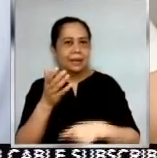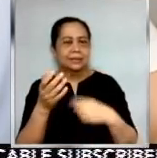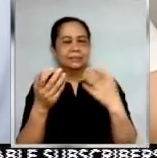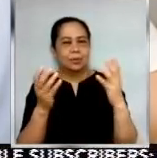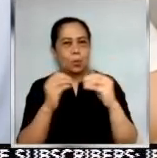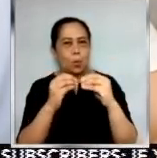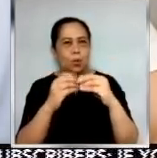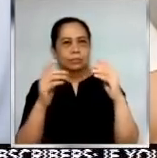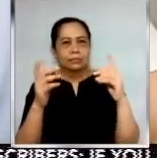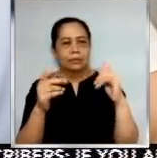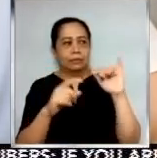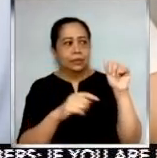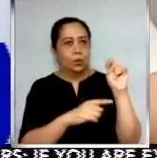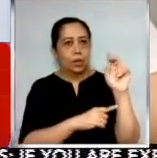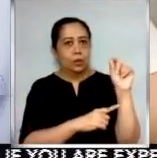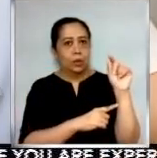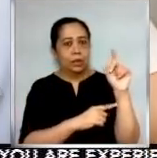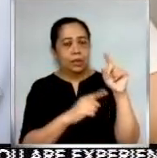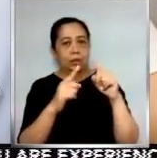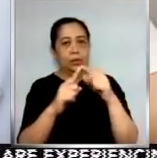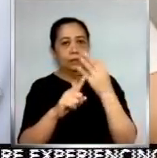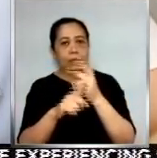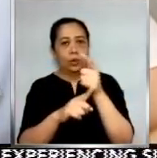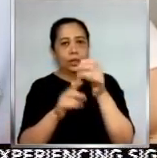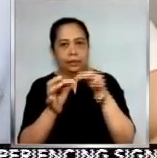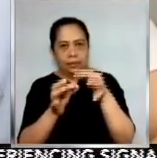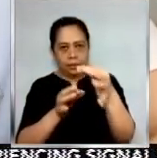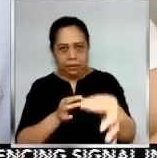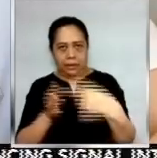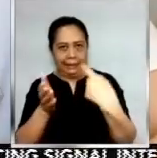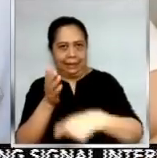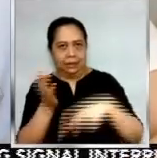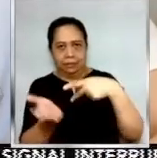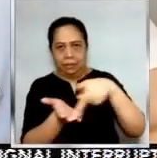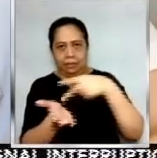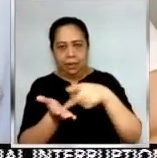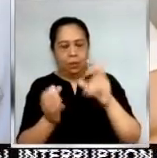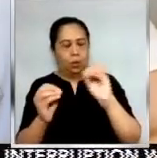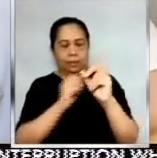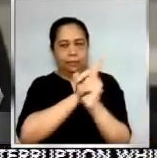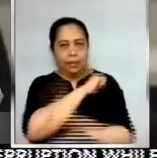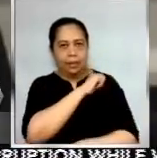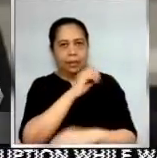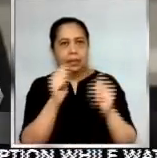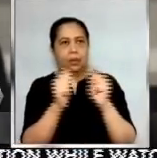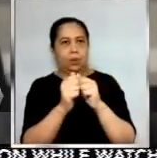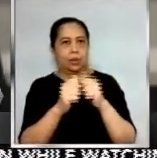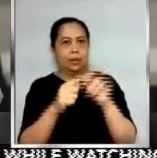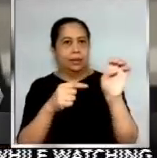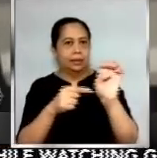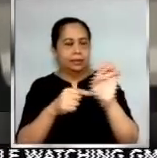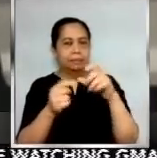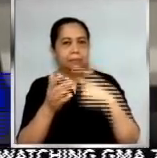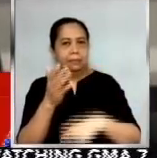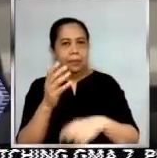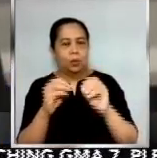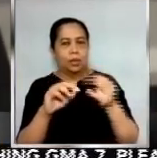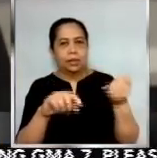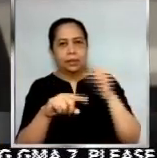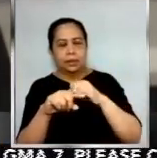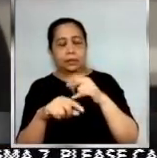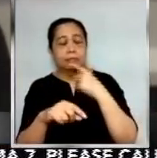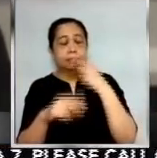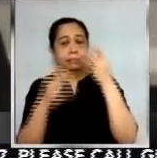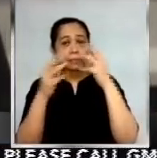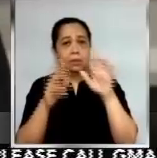January 20 to February 28. Walang penalty, walang surcharge, walang interest. Sabi nga ng mga mayors natin, mahal